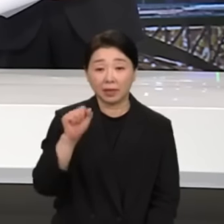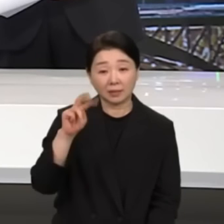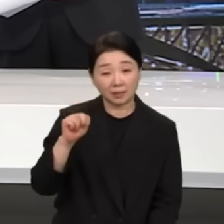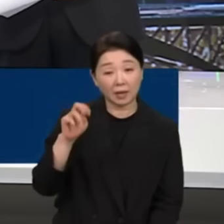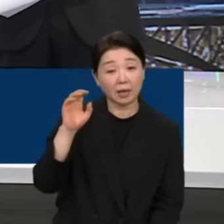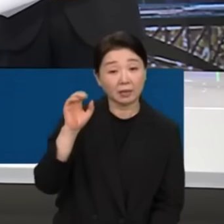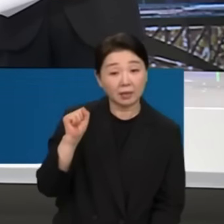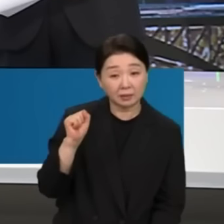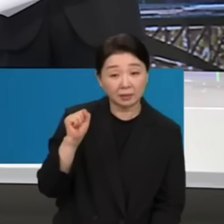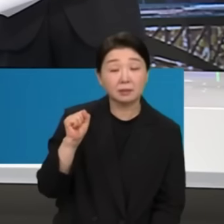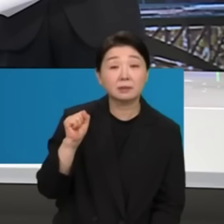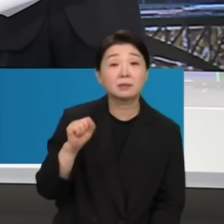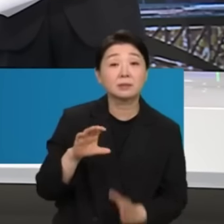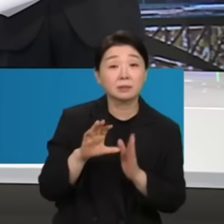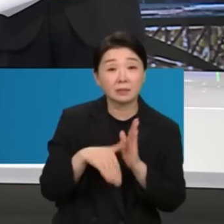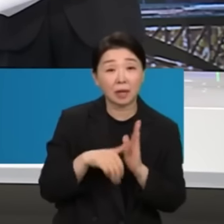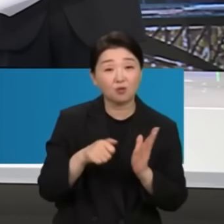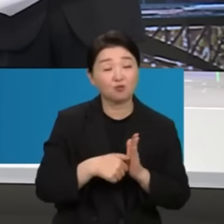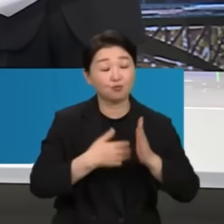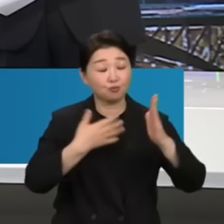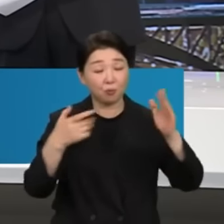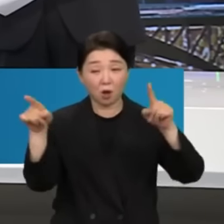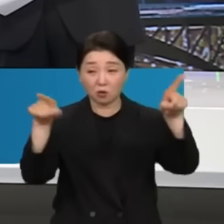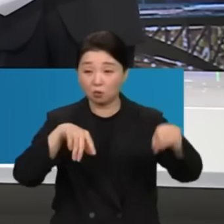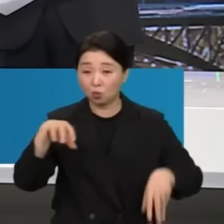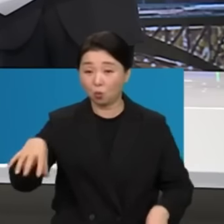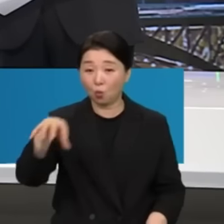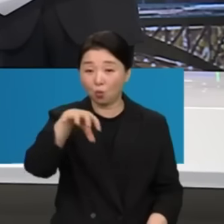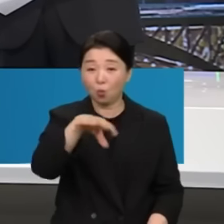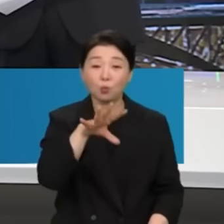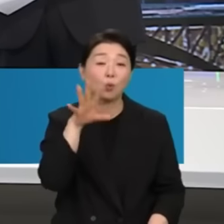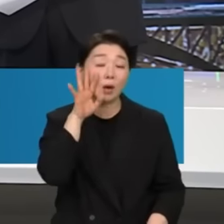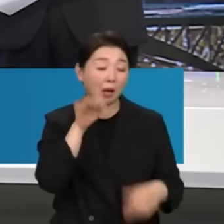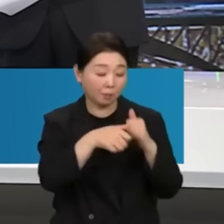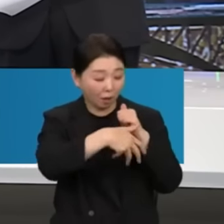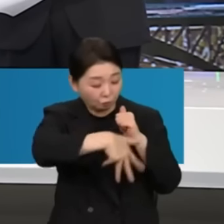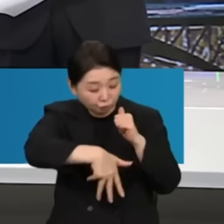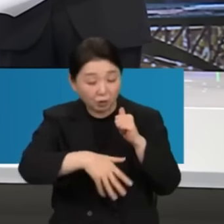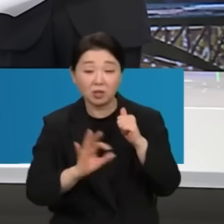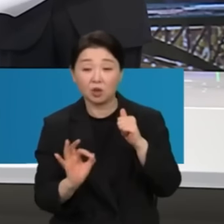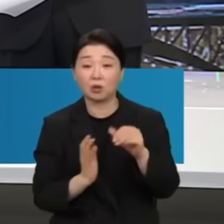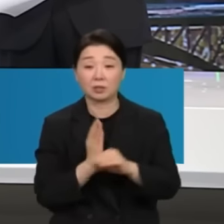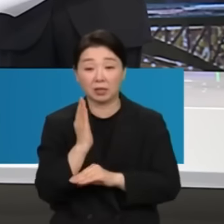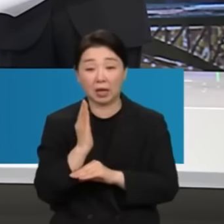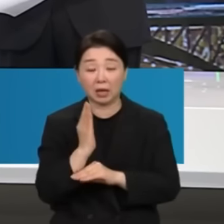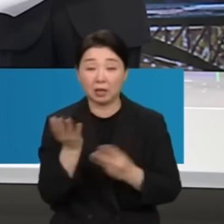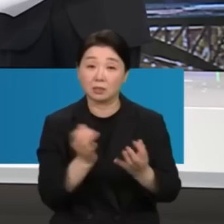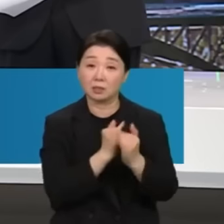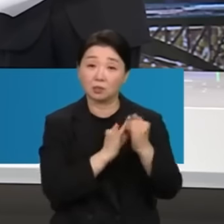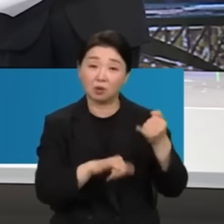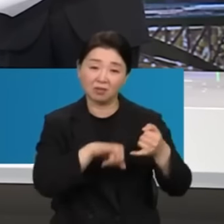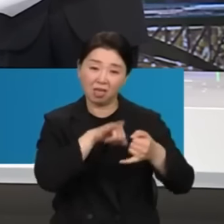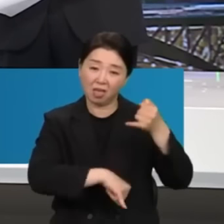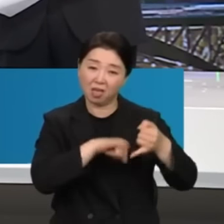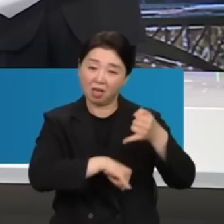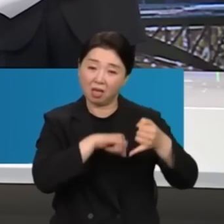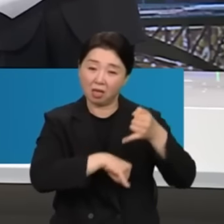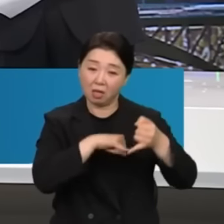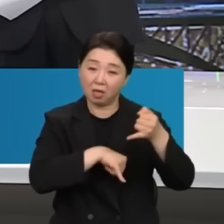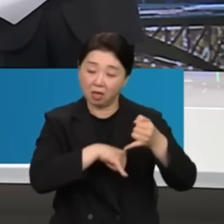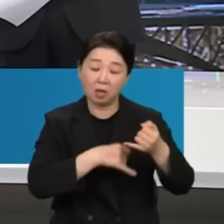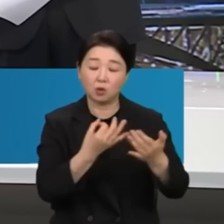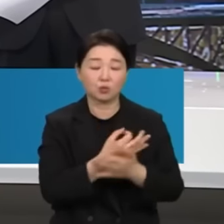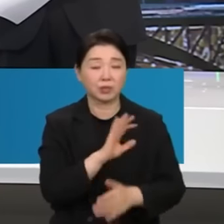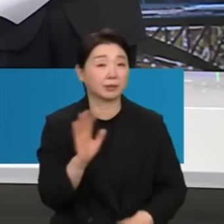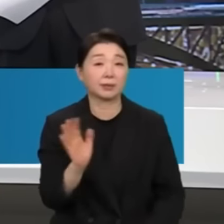소셜미디어에서 유명세를 얻으며 전국에 10곳 넘는 지점을 냈던 카페가 막상 직원들에겐 임금을 제대로 주지 않았던 걸로